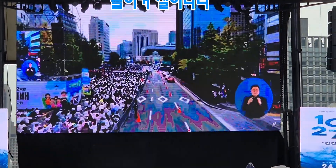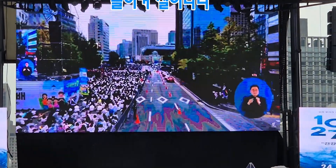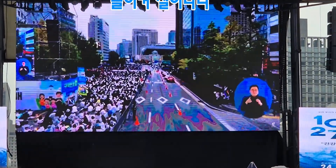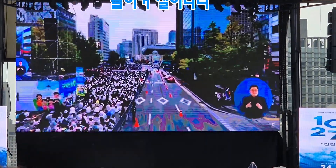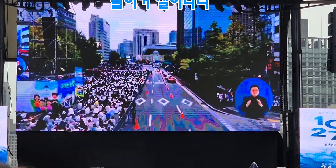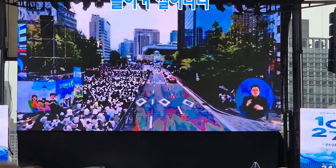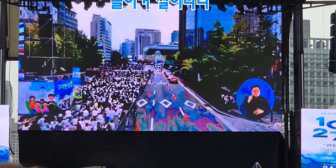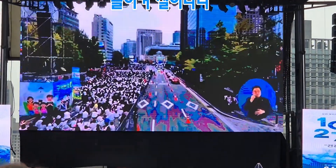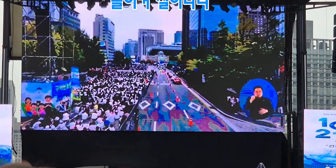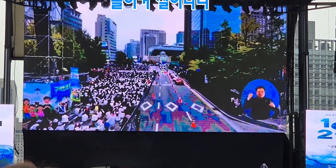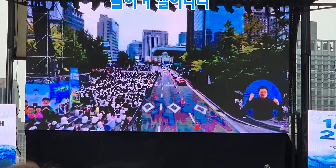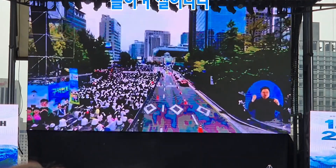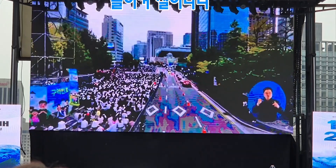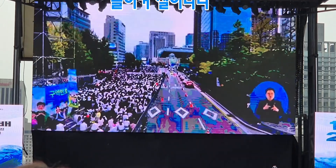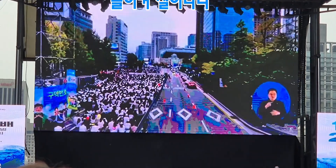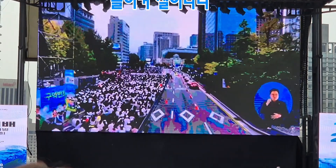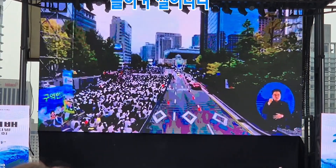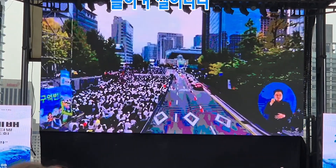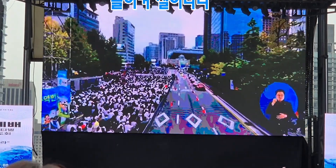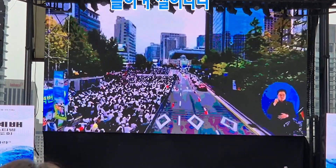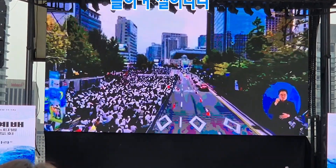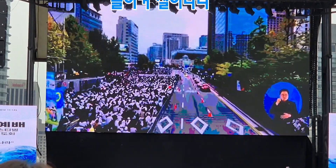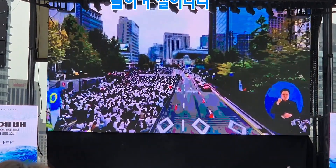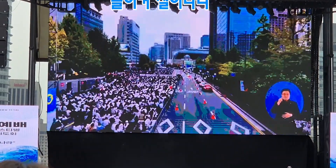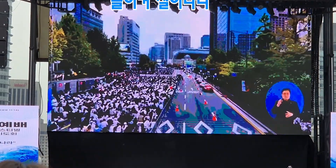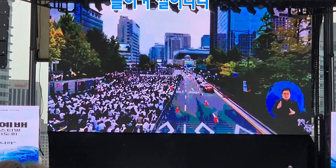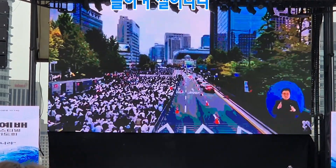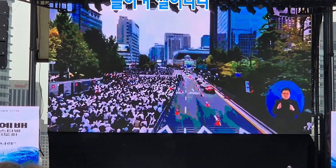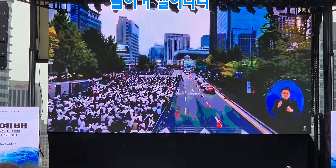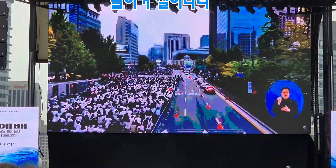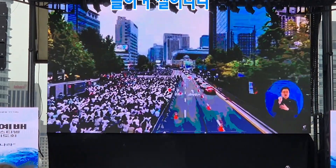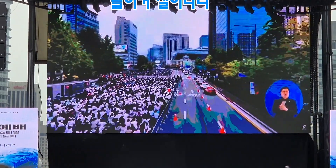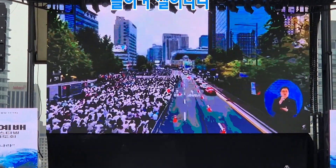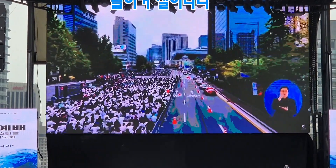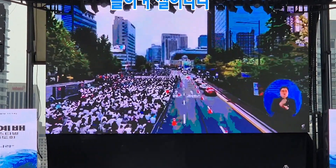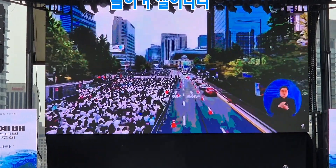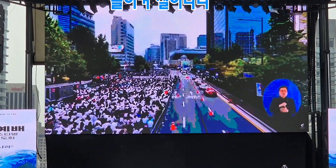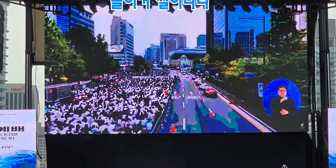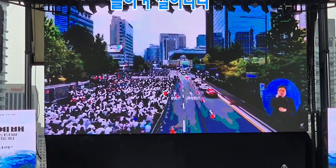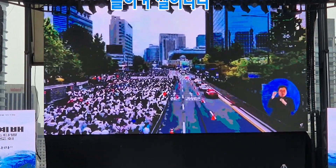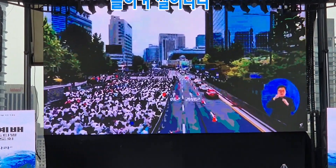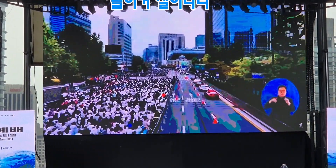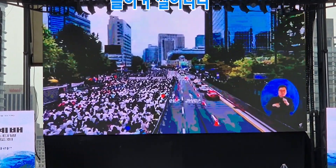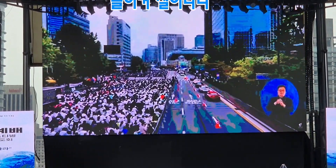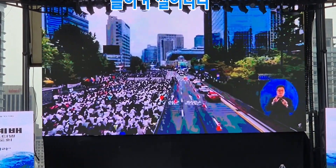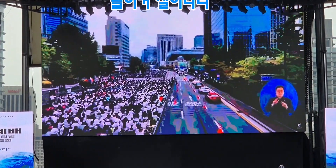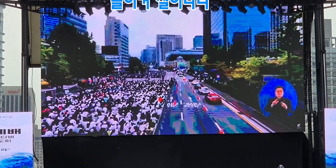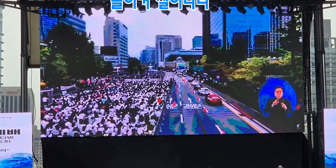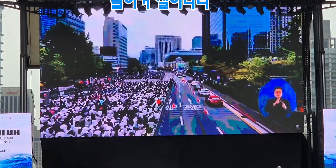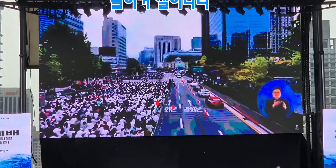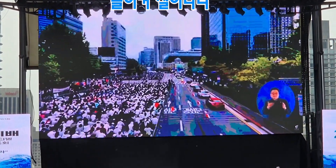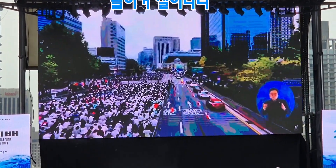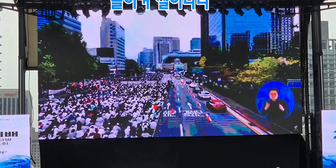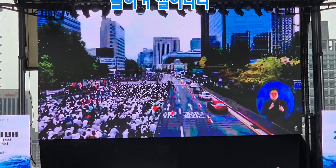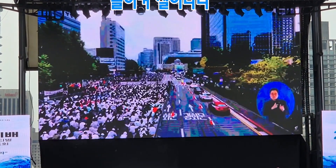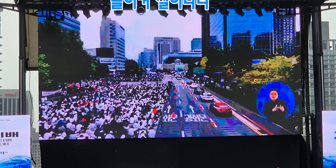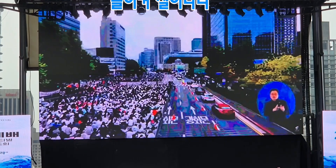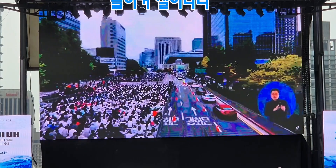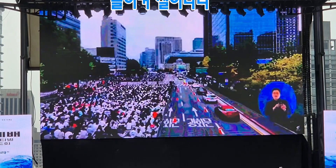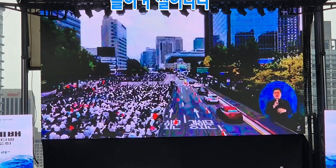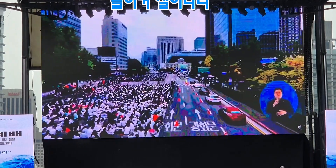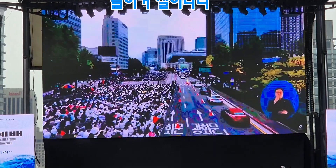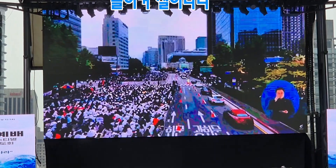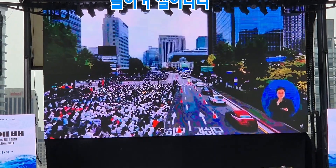악의 무감각으로 낙태 허용법까지 통과되었습니다. 동성애도 한번